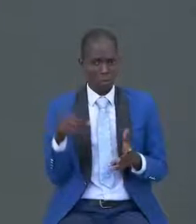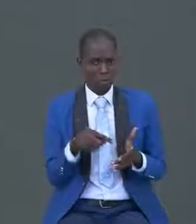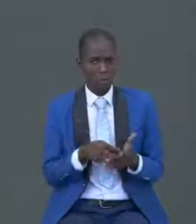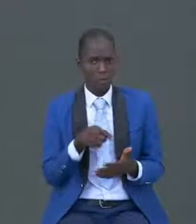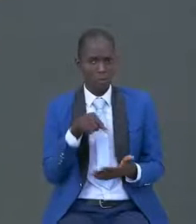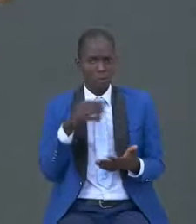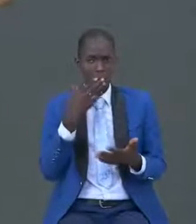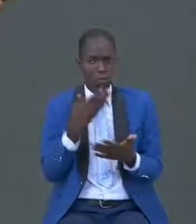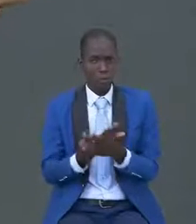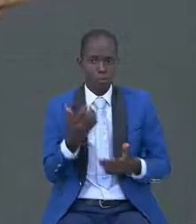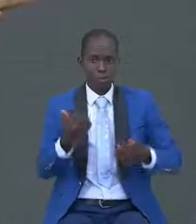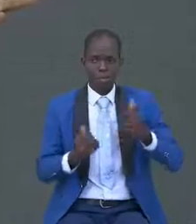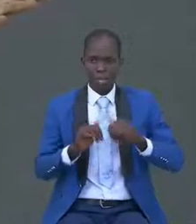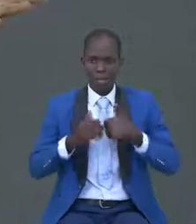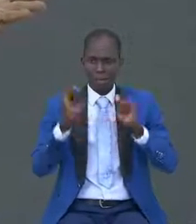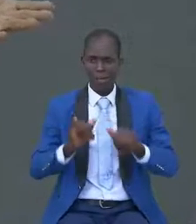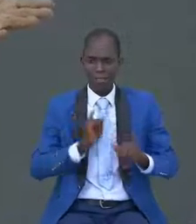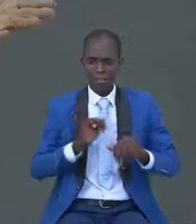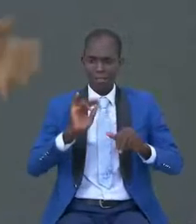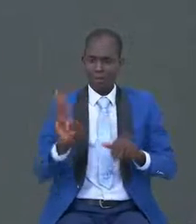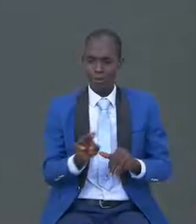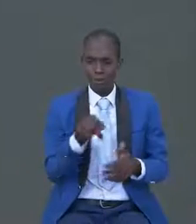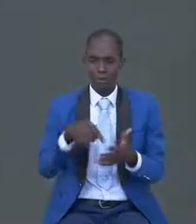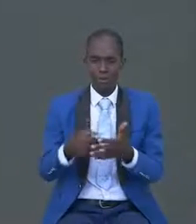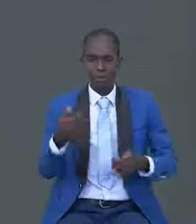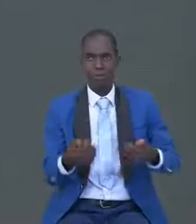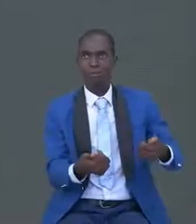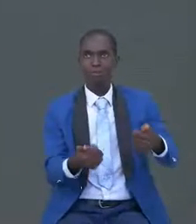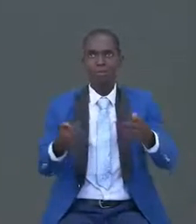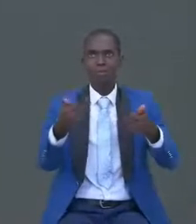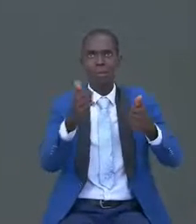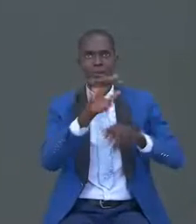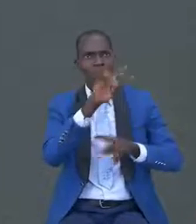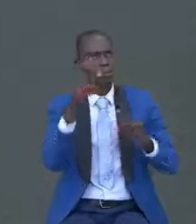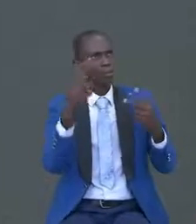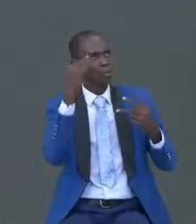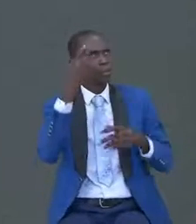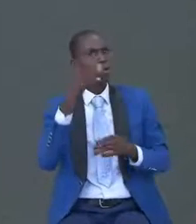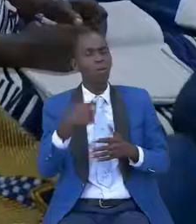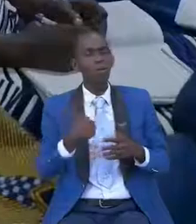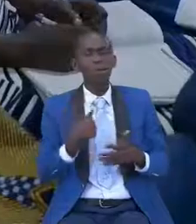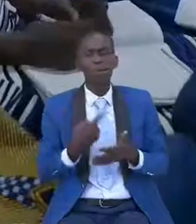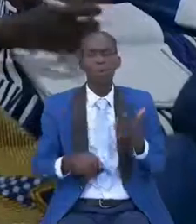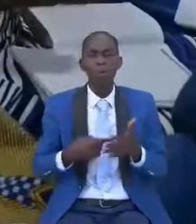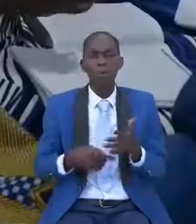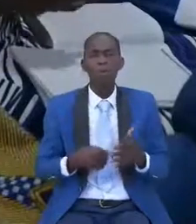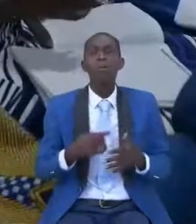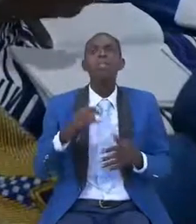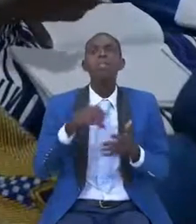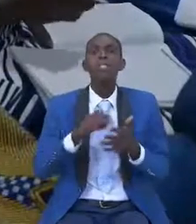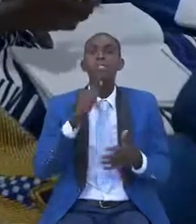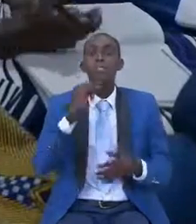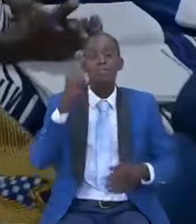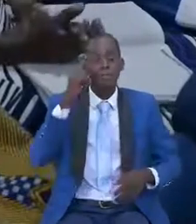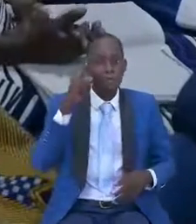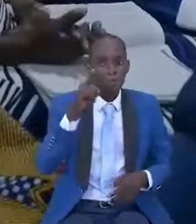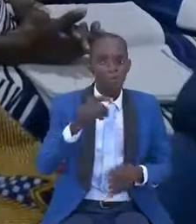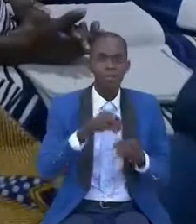vais même conduire ceci dans la ville? Qu'est-ce que les gens vont dire? Mais c'est pour toi. J'ai dit, c'est pour